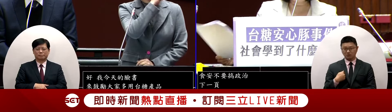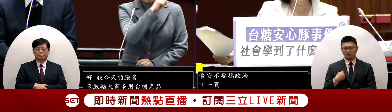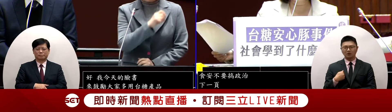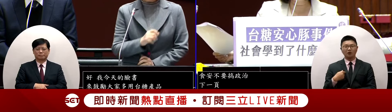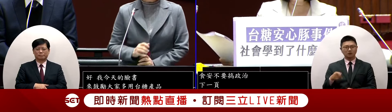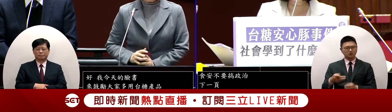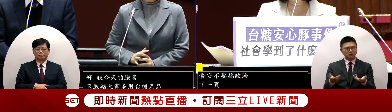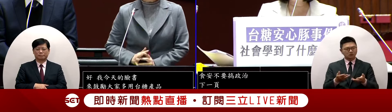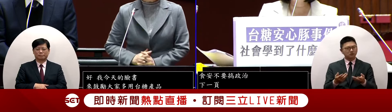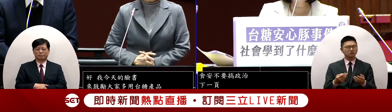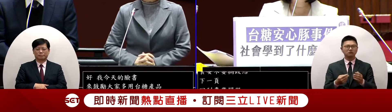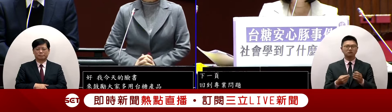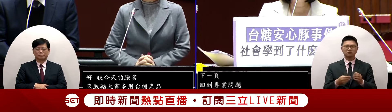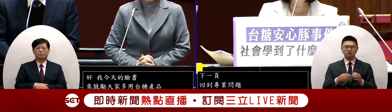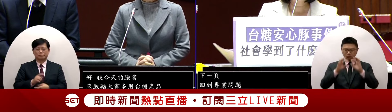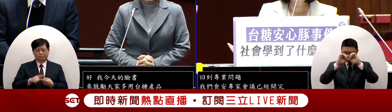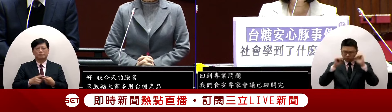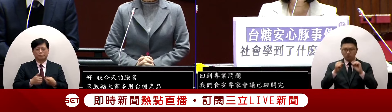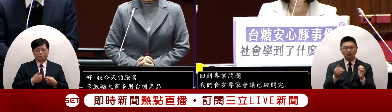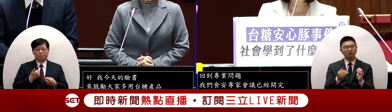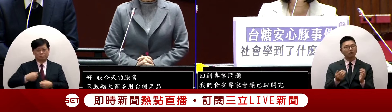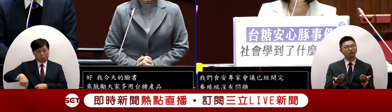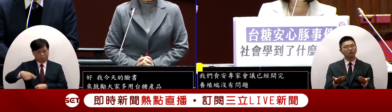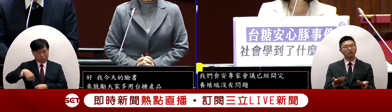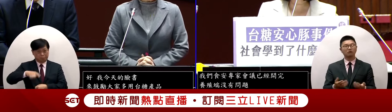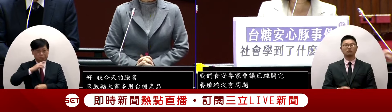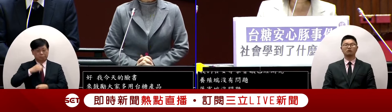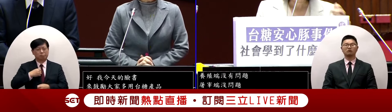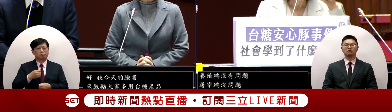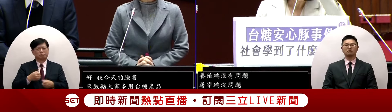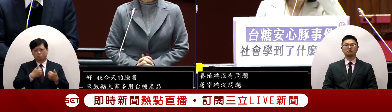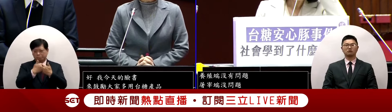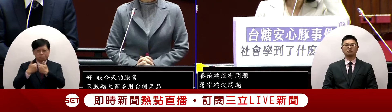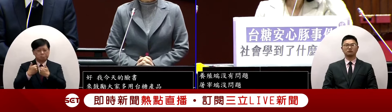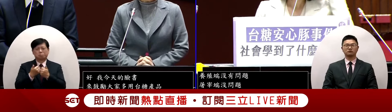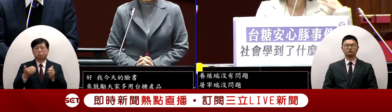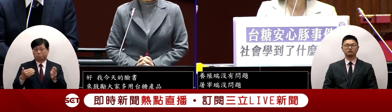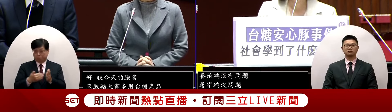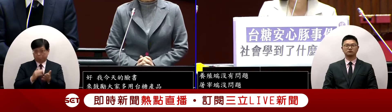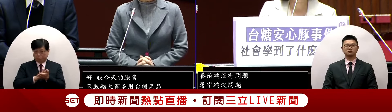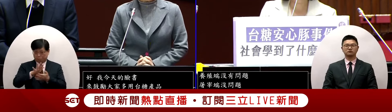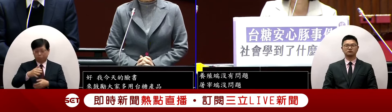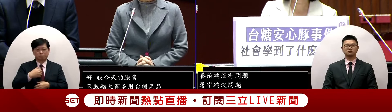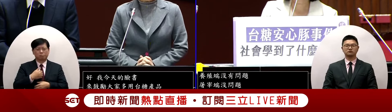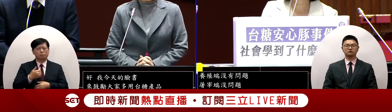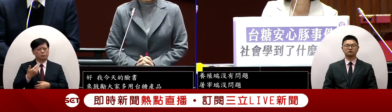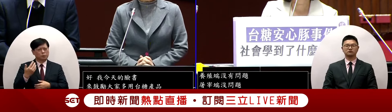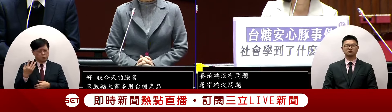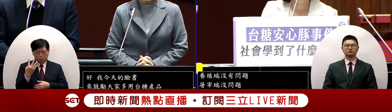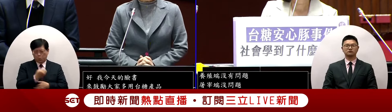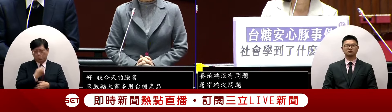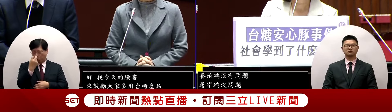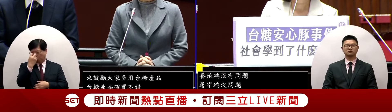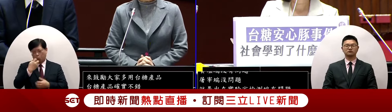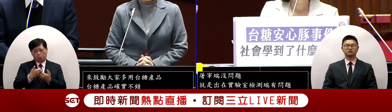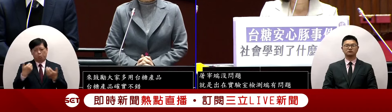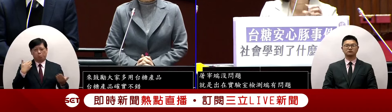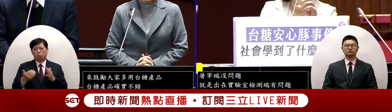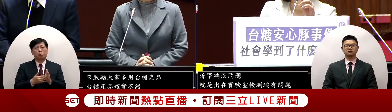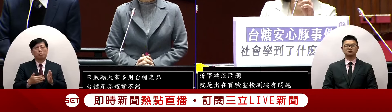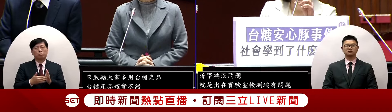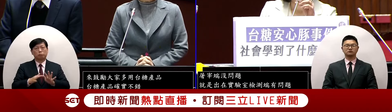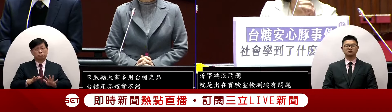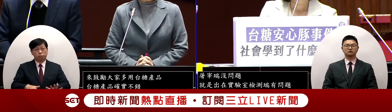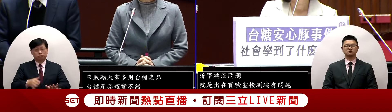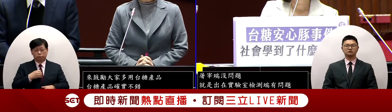的大概 对，确实他们经过开会以后呢，确实有很多的事实都已经厘清哈。那我们